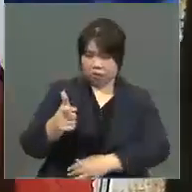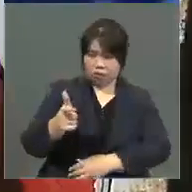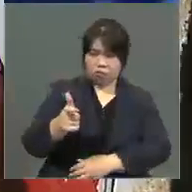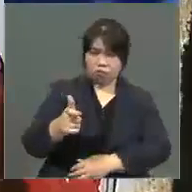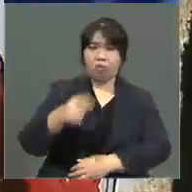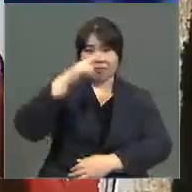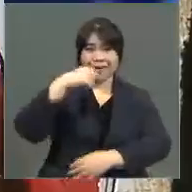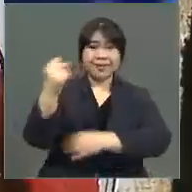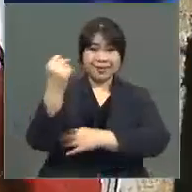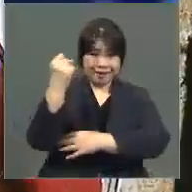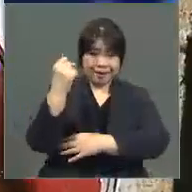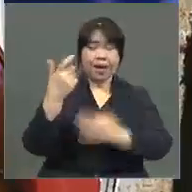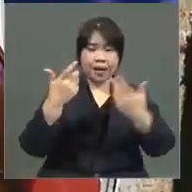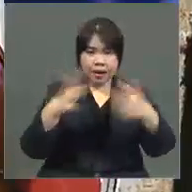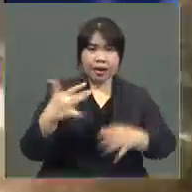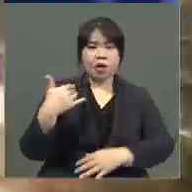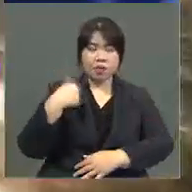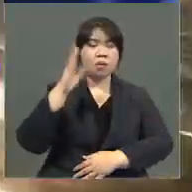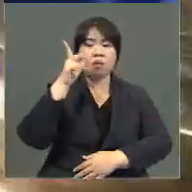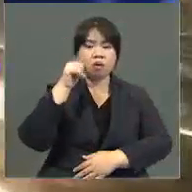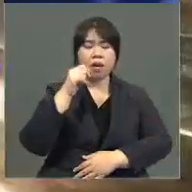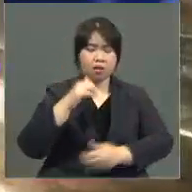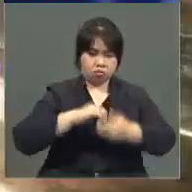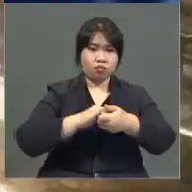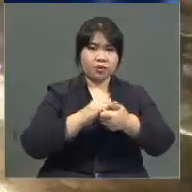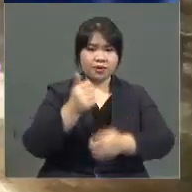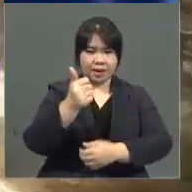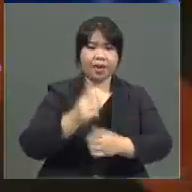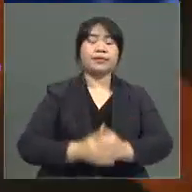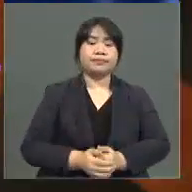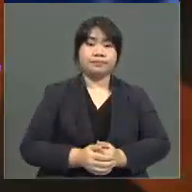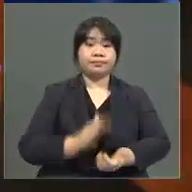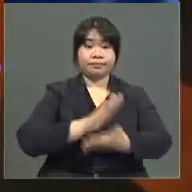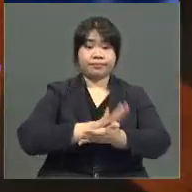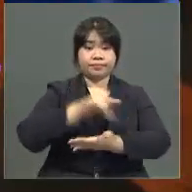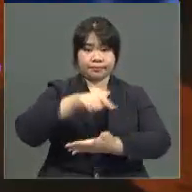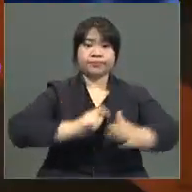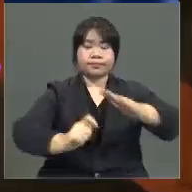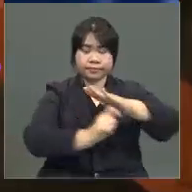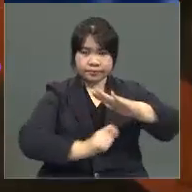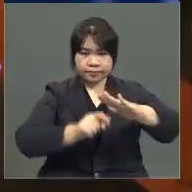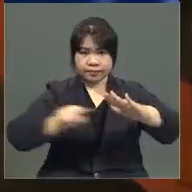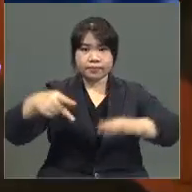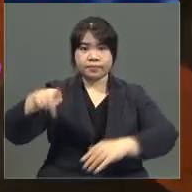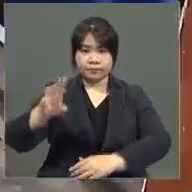ผู้ปกครองรวมถึงเด็กๆก็ให้ความร่วมมือเป็นอย่างดีสำหรับโรงเรียนเพ็ญสิริเปิดสอนตั้งแต่ชั้นอนุบาลจน